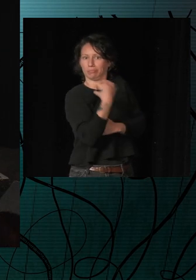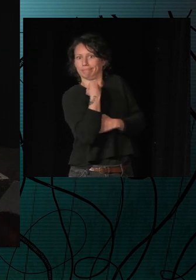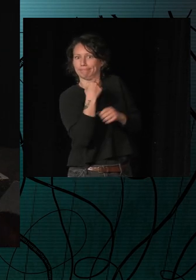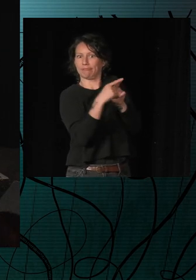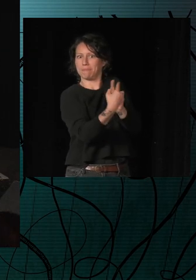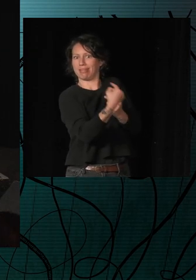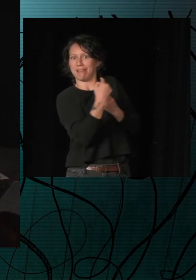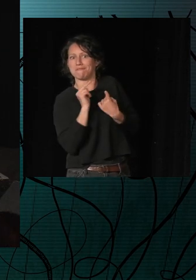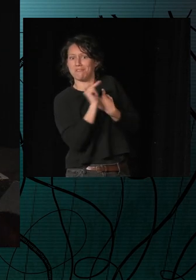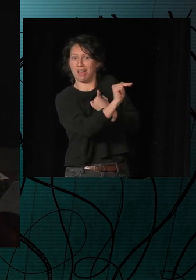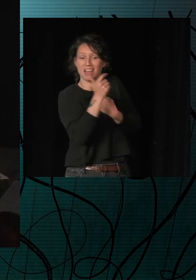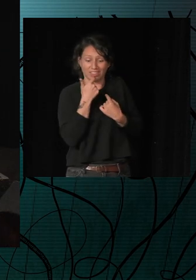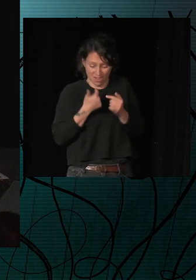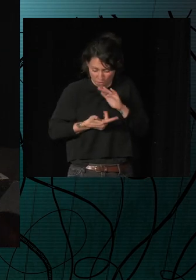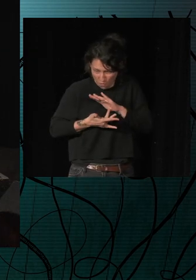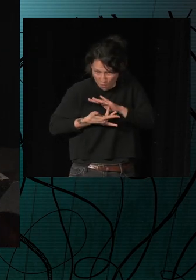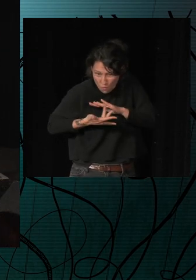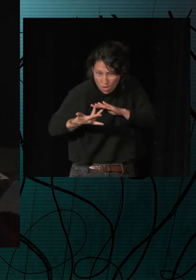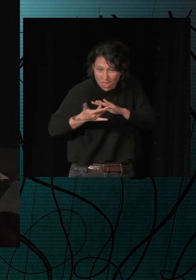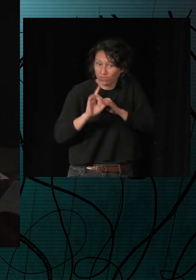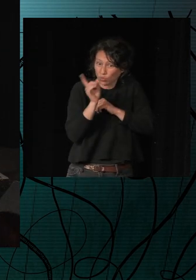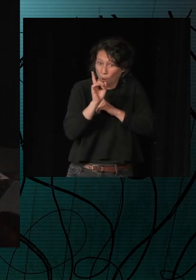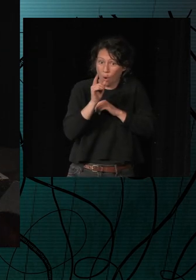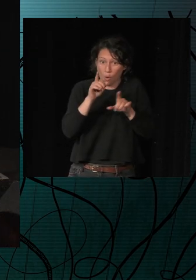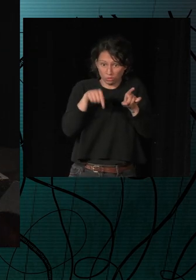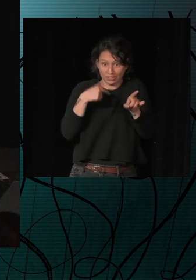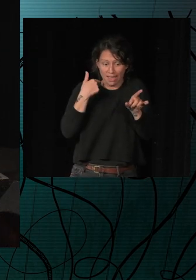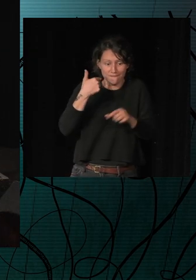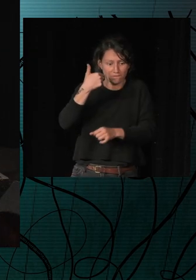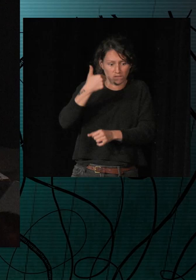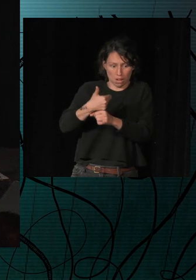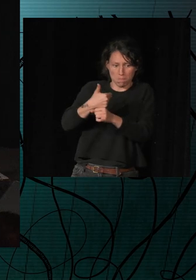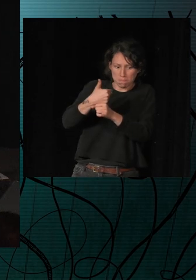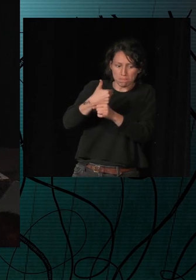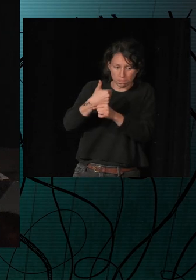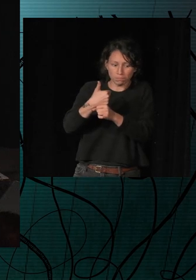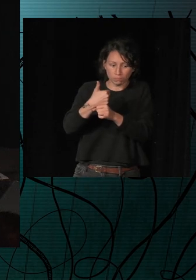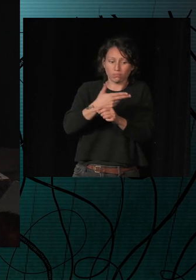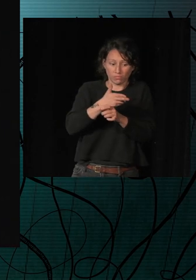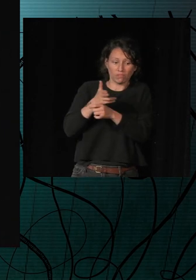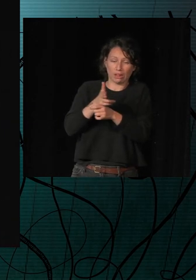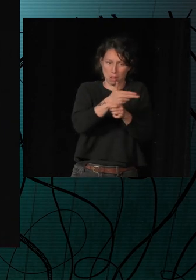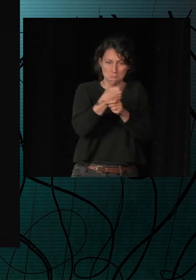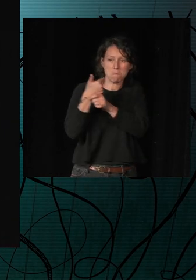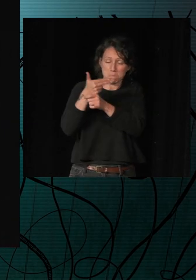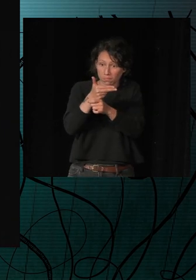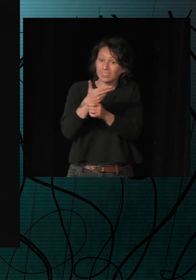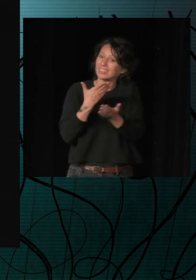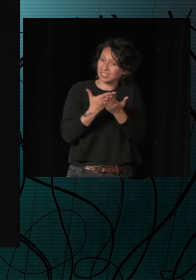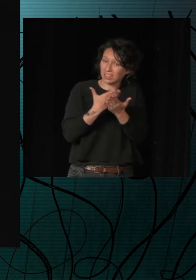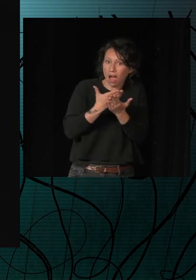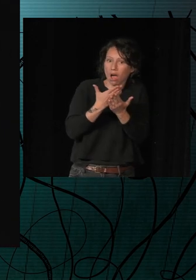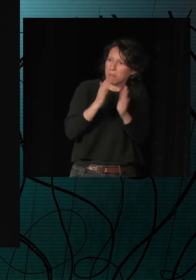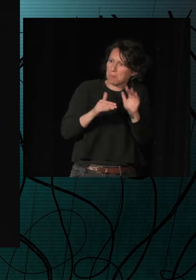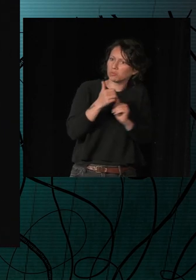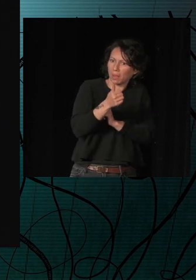on doit pas juste fuir ou essayer de survivre on doit filmer ce qui se passe euh et ça ça marche bien parce qu'il y a quand même de la peur mais il y